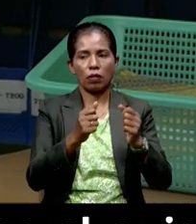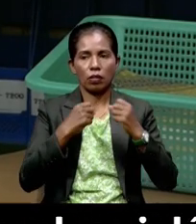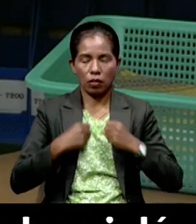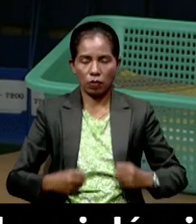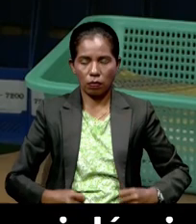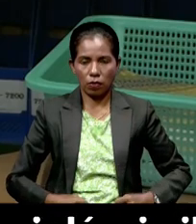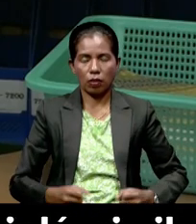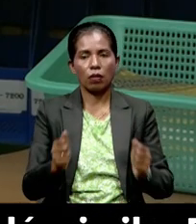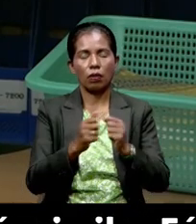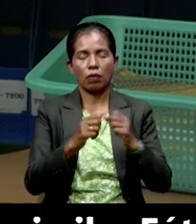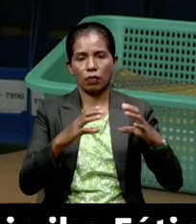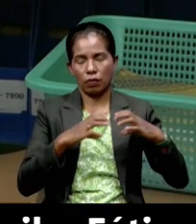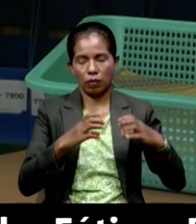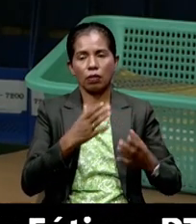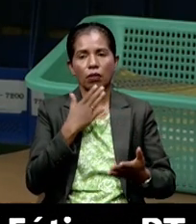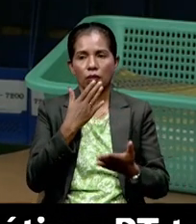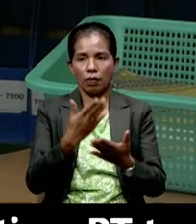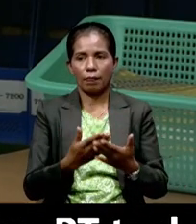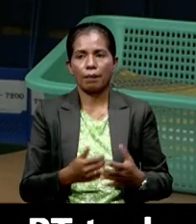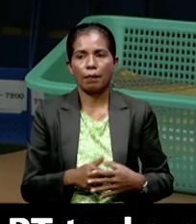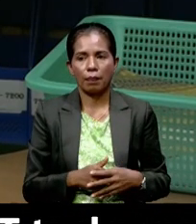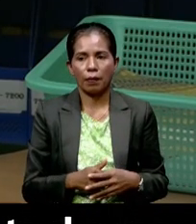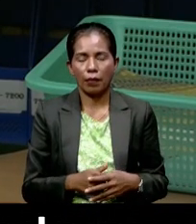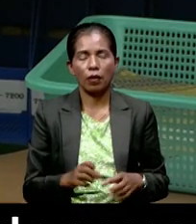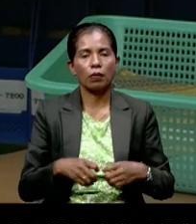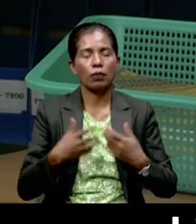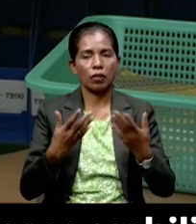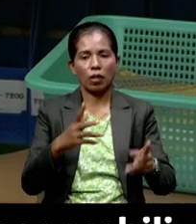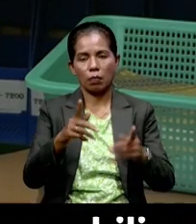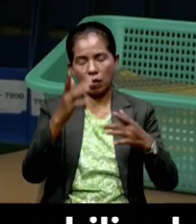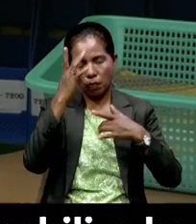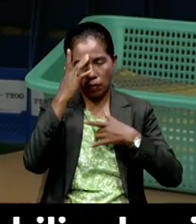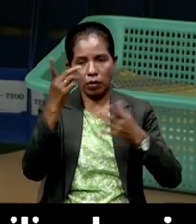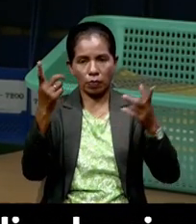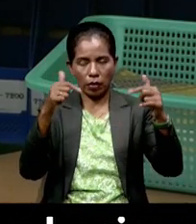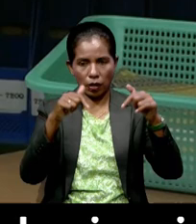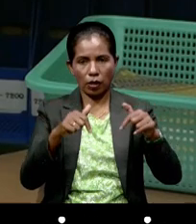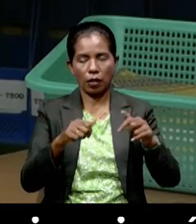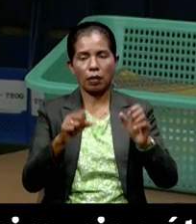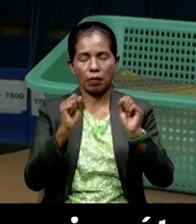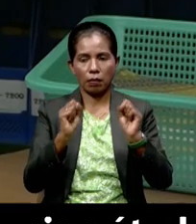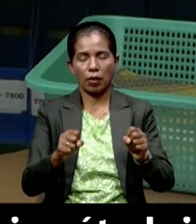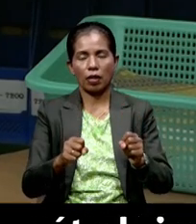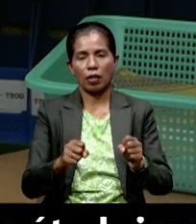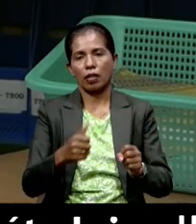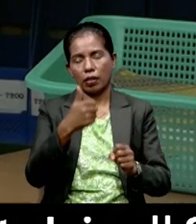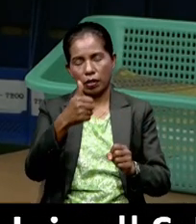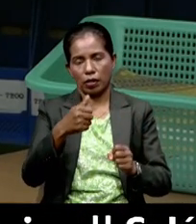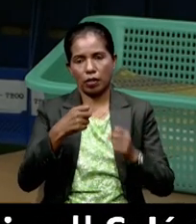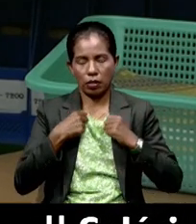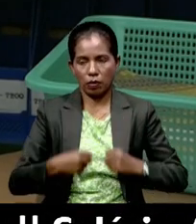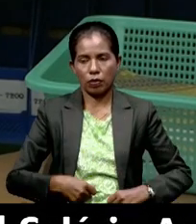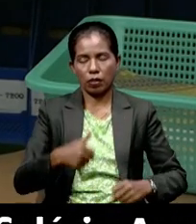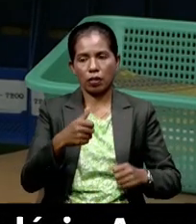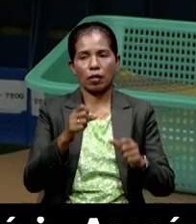diak. Ya. Saudi di dia bagaimana pasiente mai hane bisa sembuh itu primero